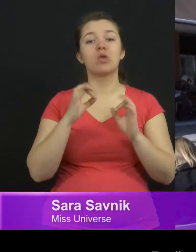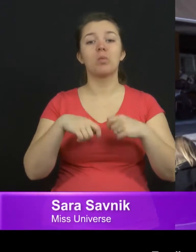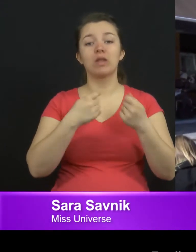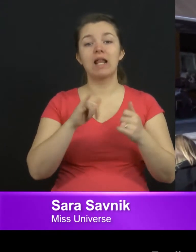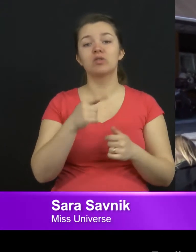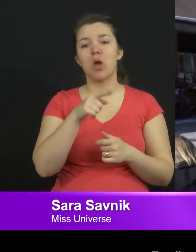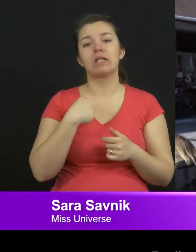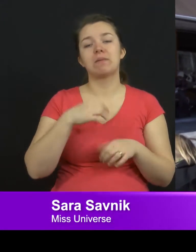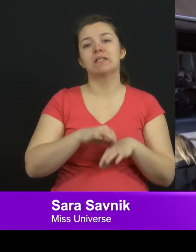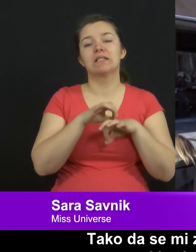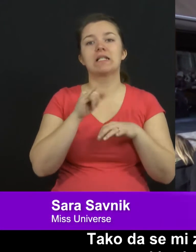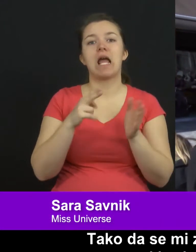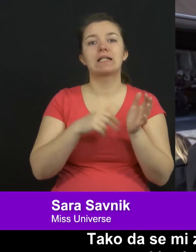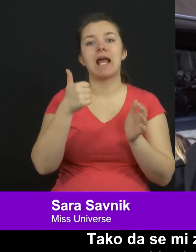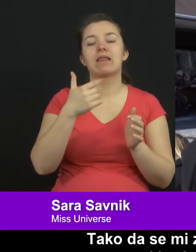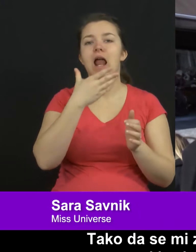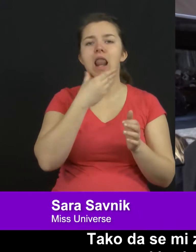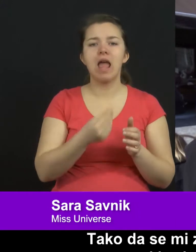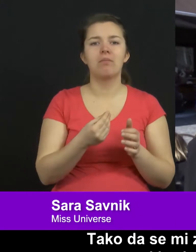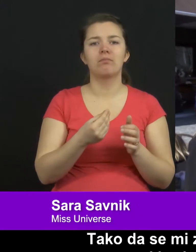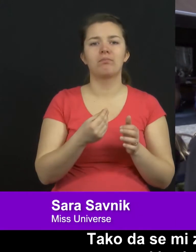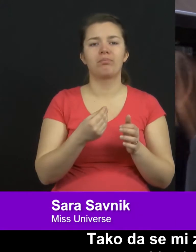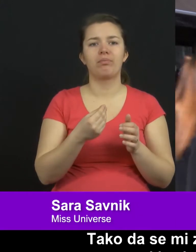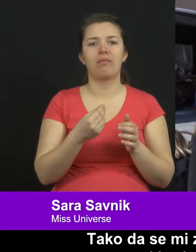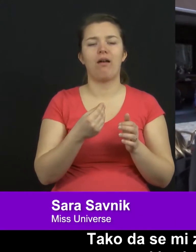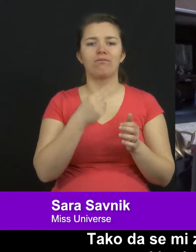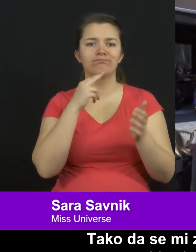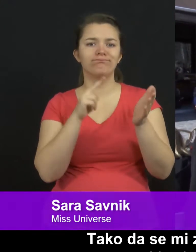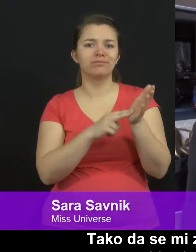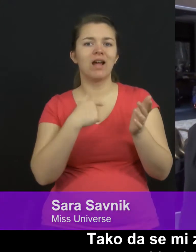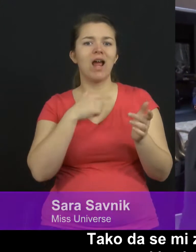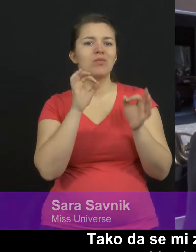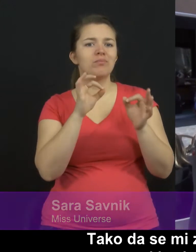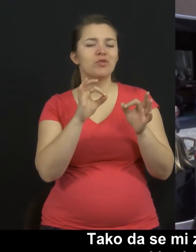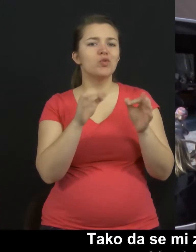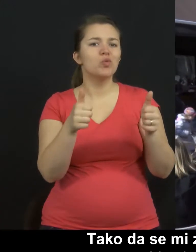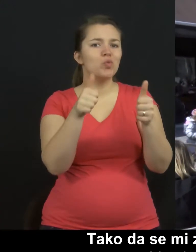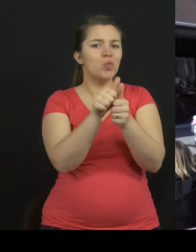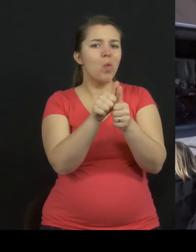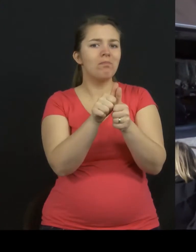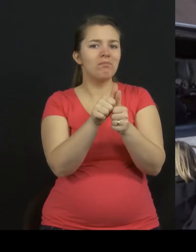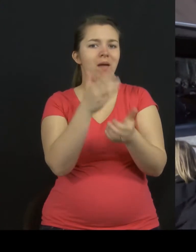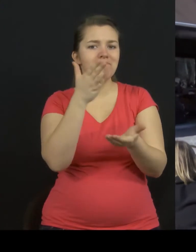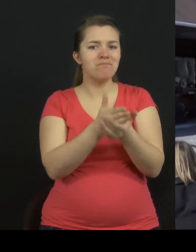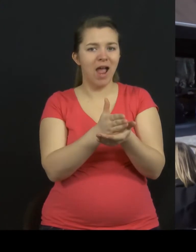za dobrodelnost, tako da se mi zdi, da je res ena lepa gesta, ki zelo dobro skup paše.